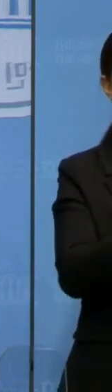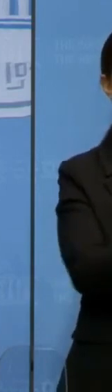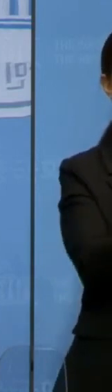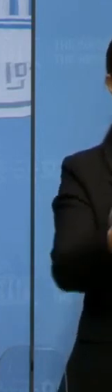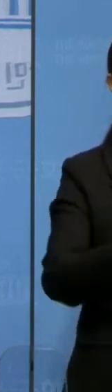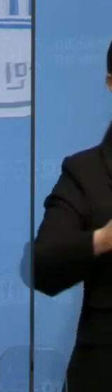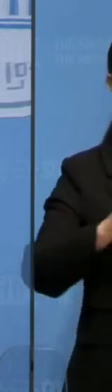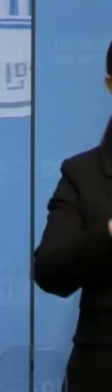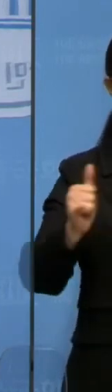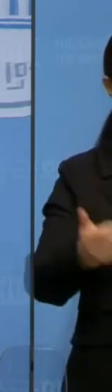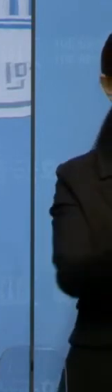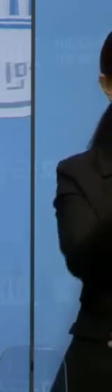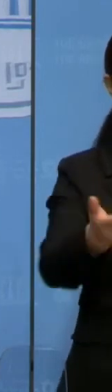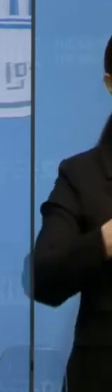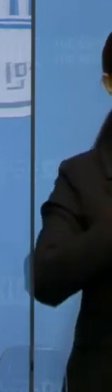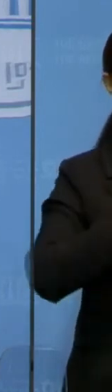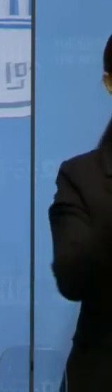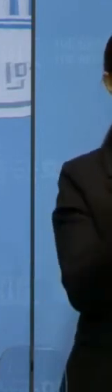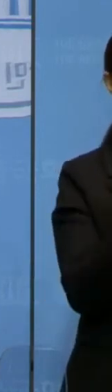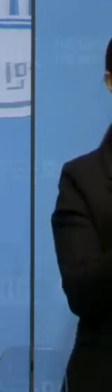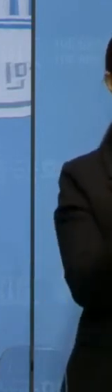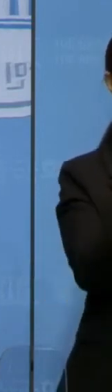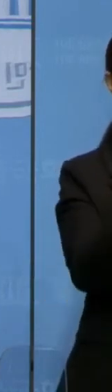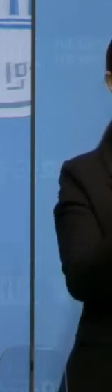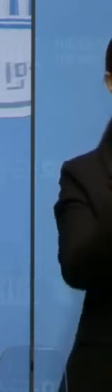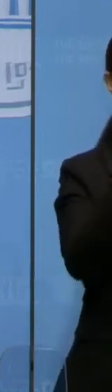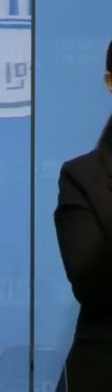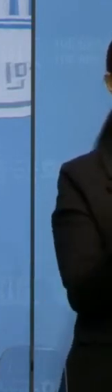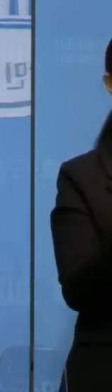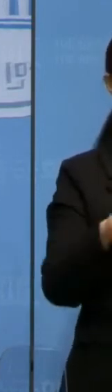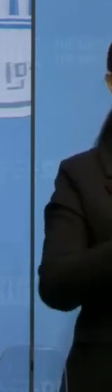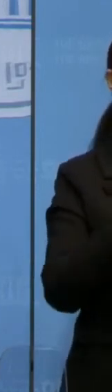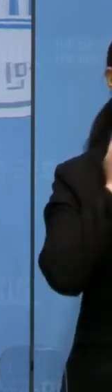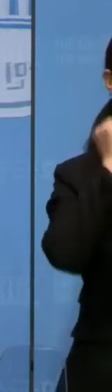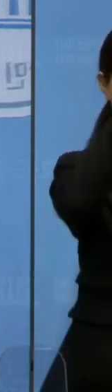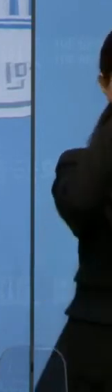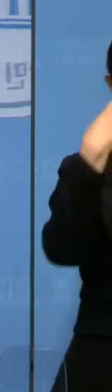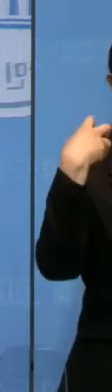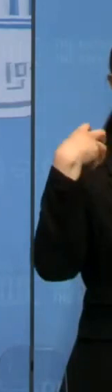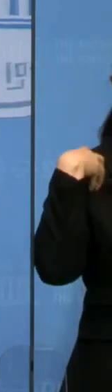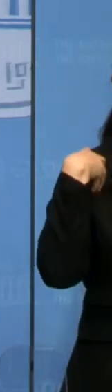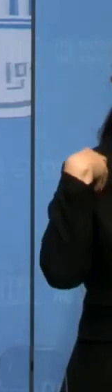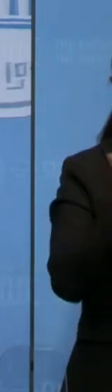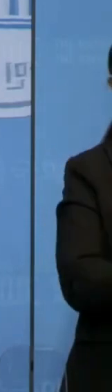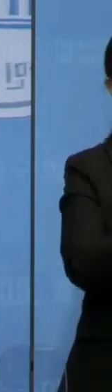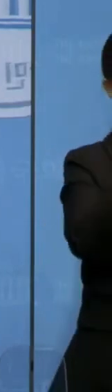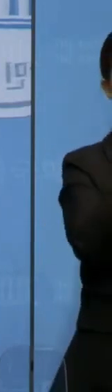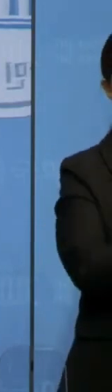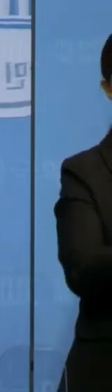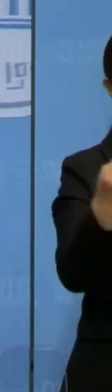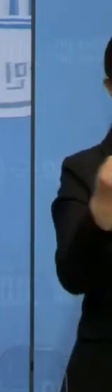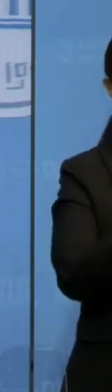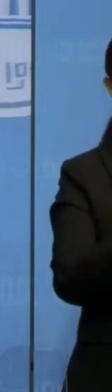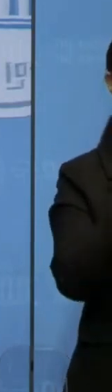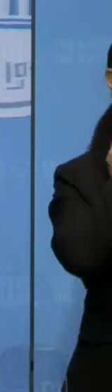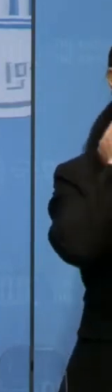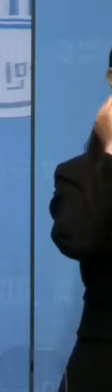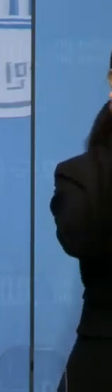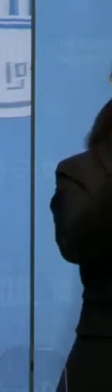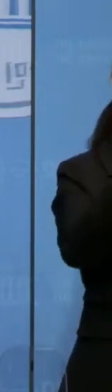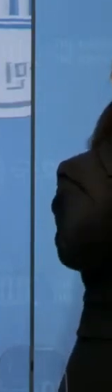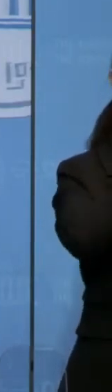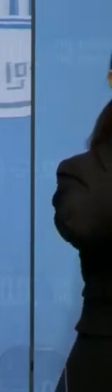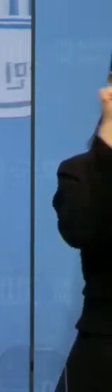소금 0표 문재인 정부 성공 곽 정권 재창출을 위해